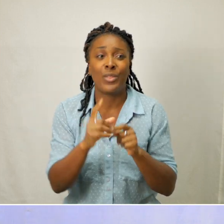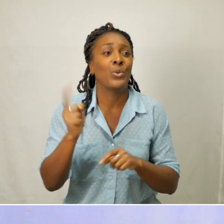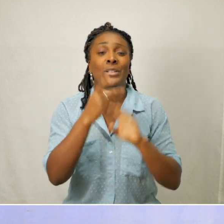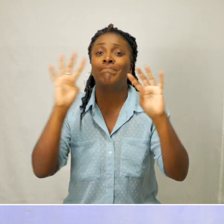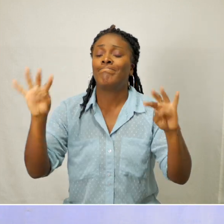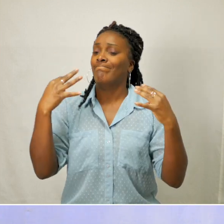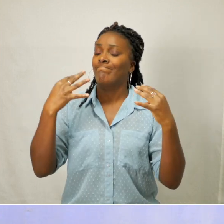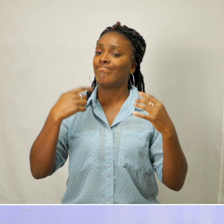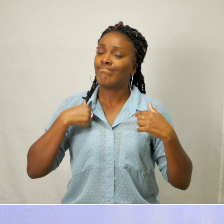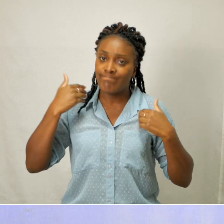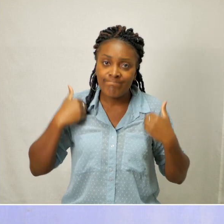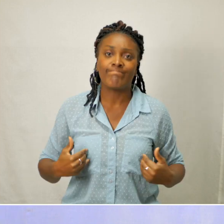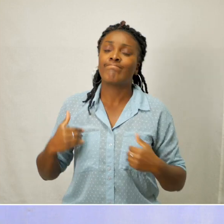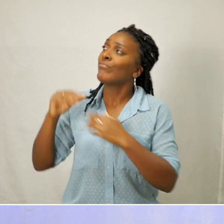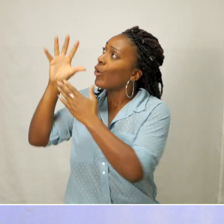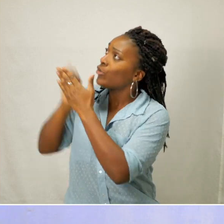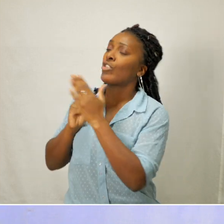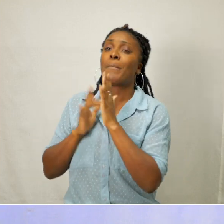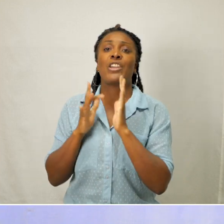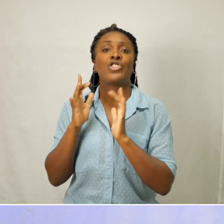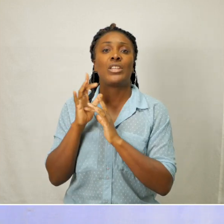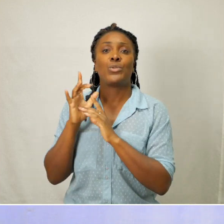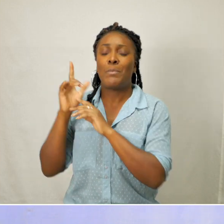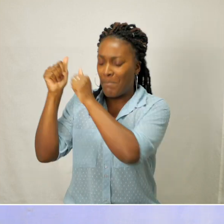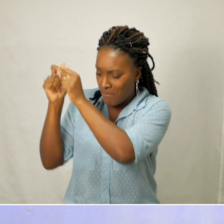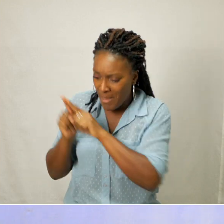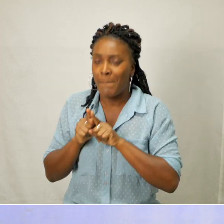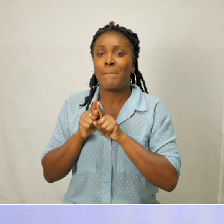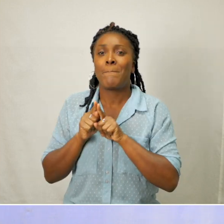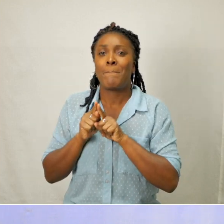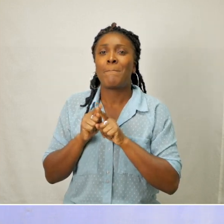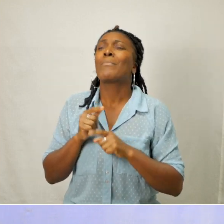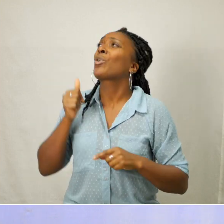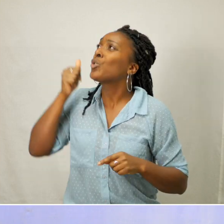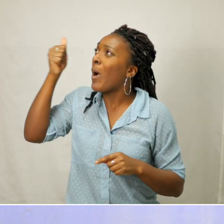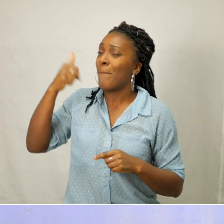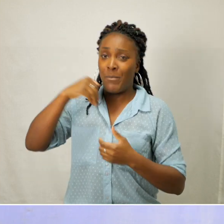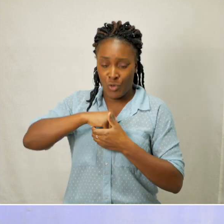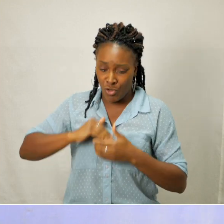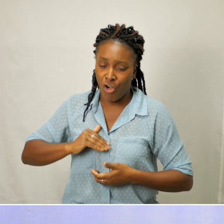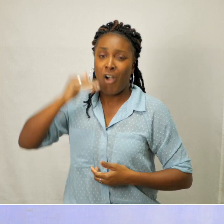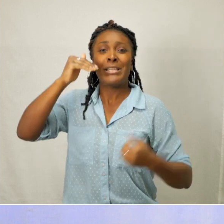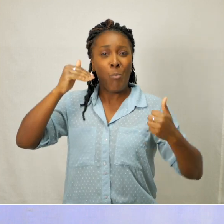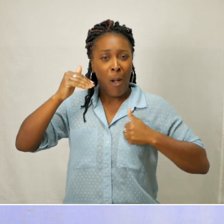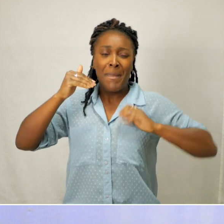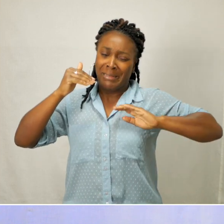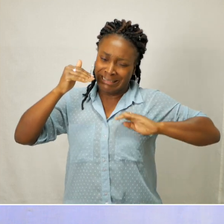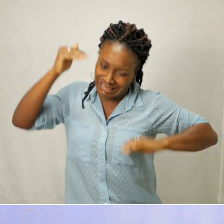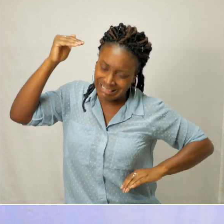femmes qui te ressemblent, Jésus. Que tu croisses et que nous diminuons et que toutes les générations soient bénies par